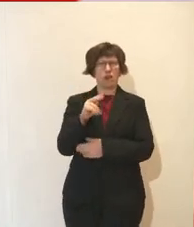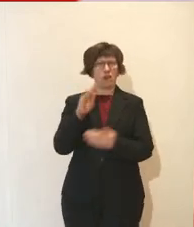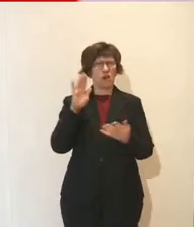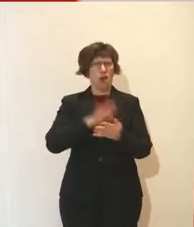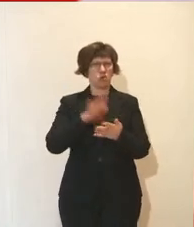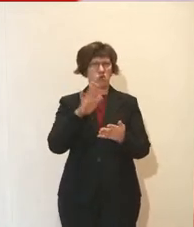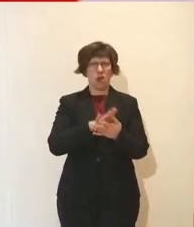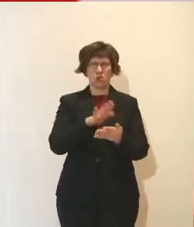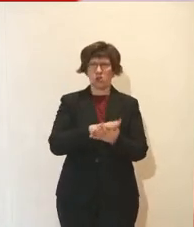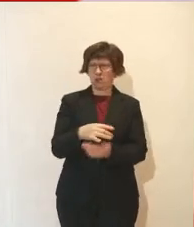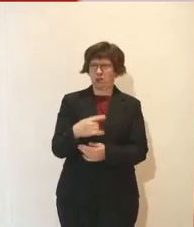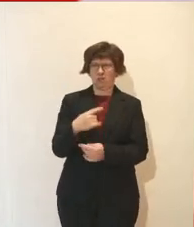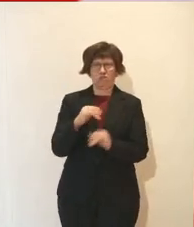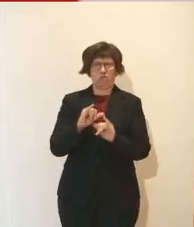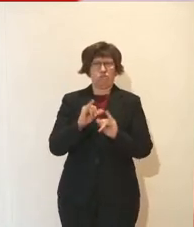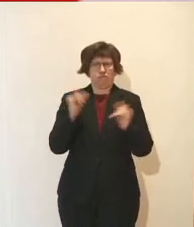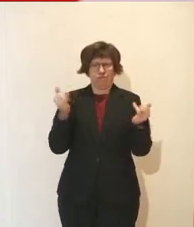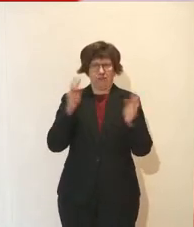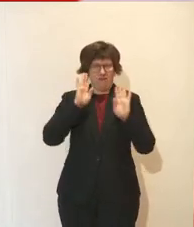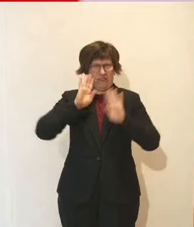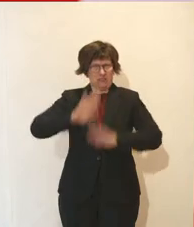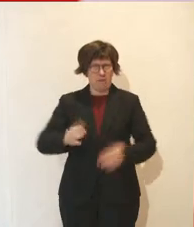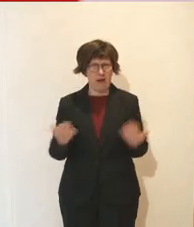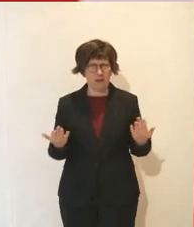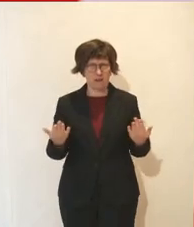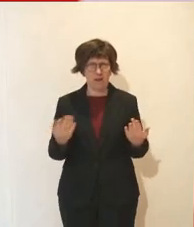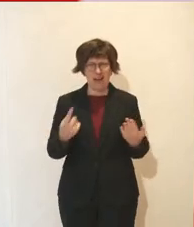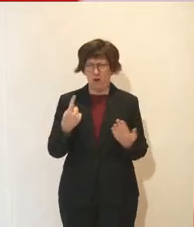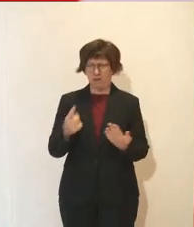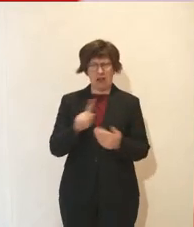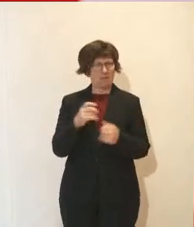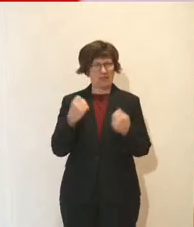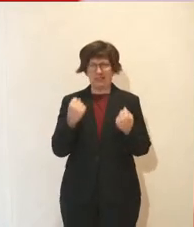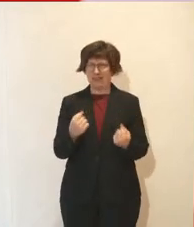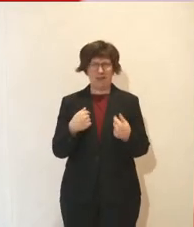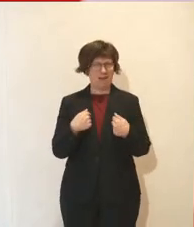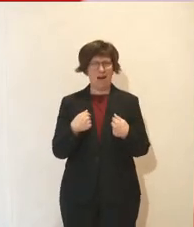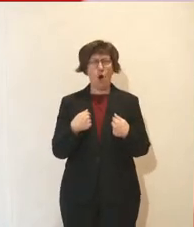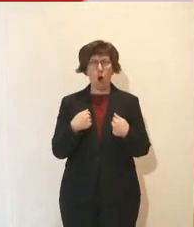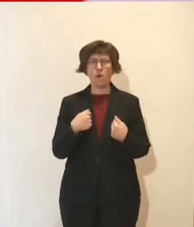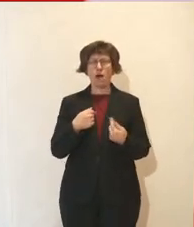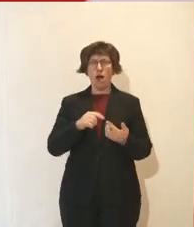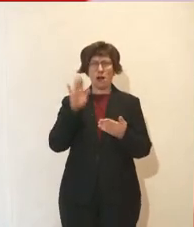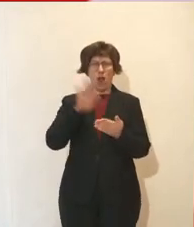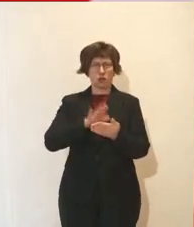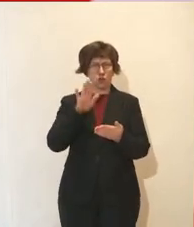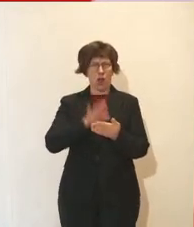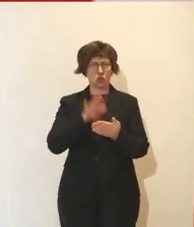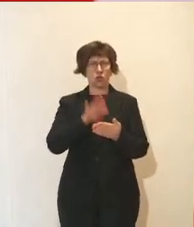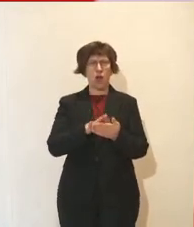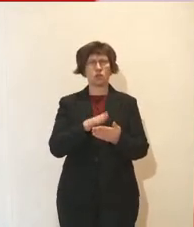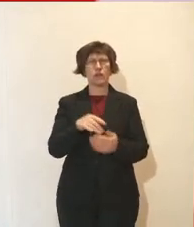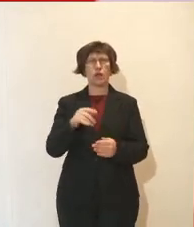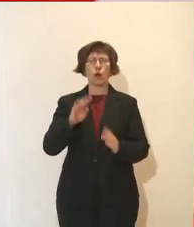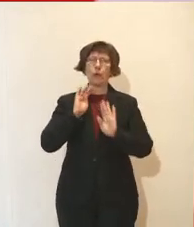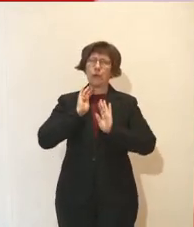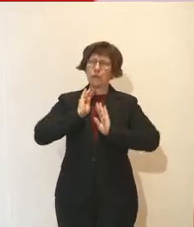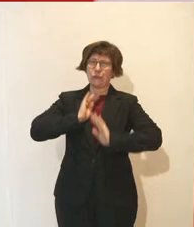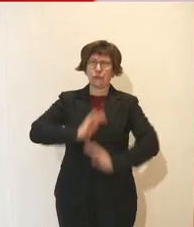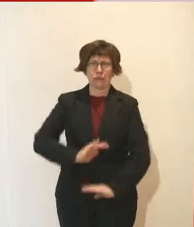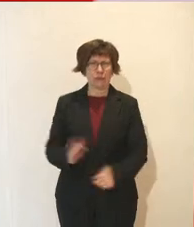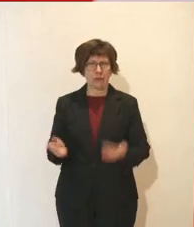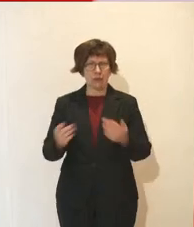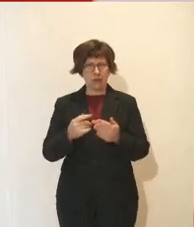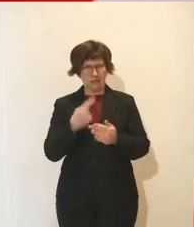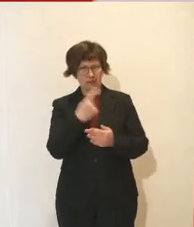gesehen und gehört haben denn sie waren sich nicht sicher ob das jetzt nicht nur ein beifall ist der aus erleichterung erfolgt dass